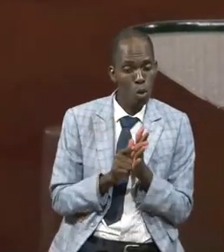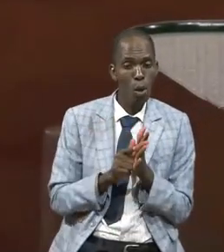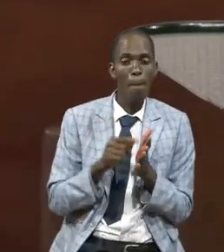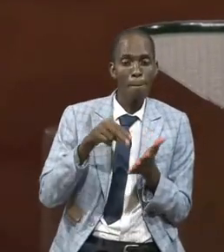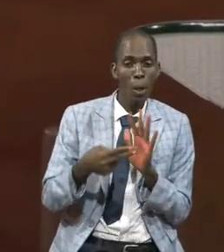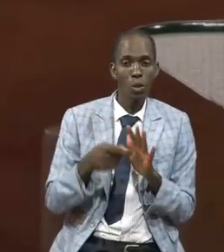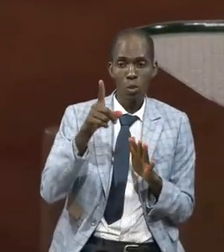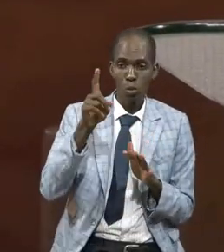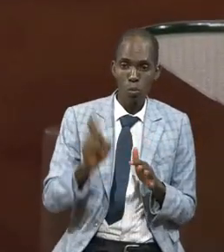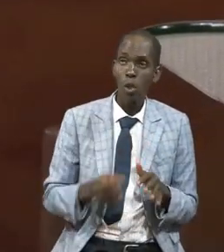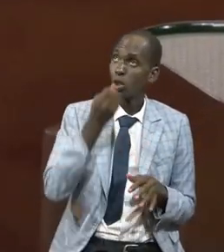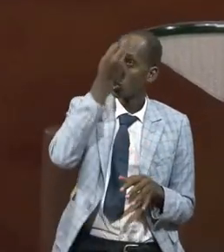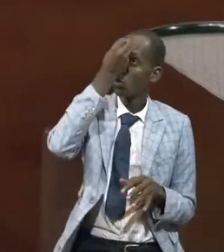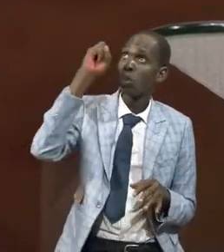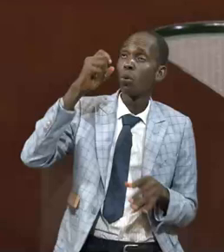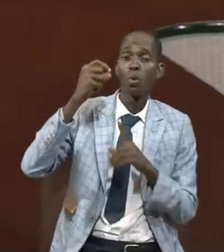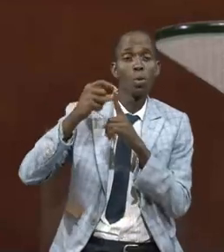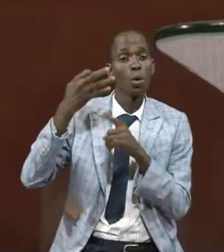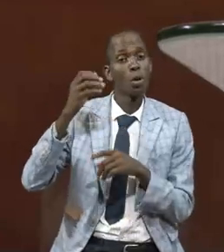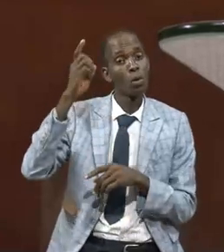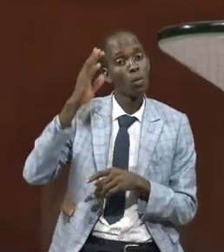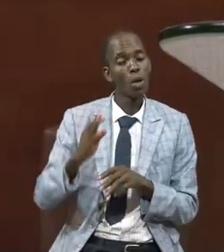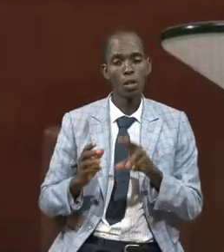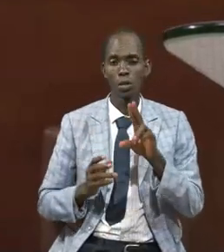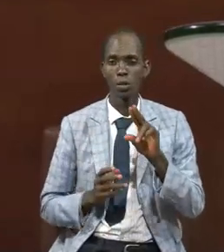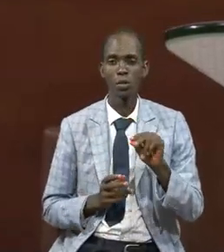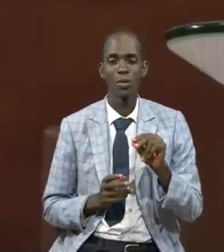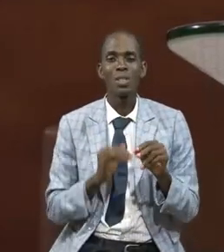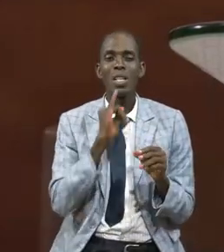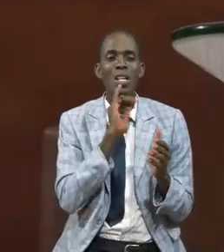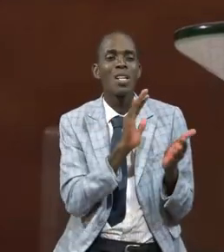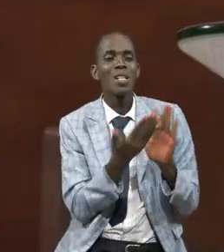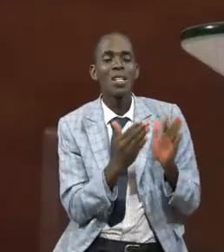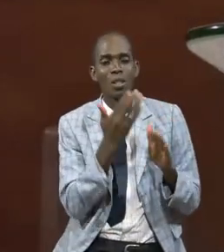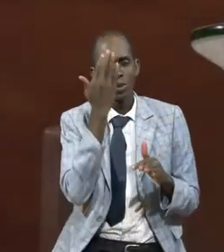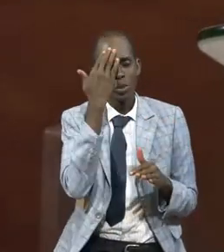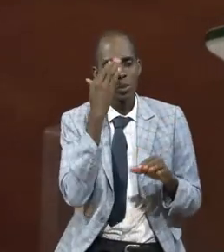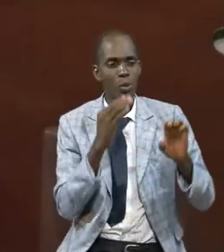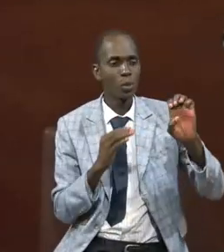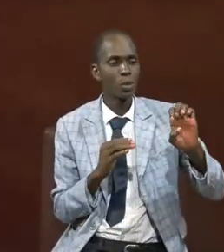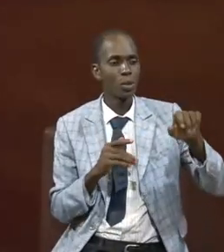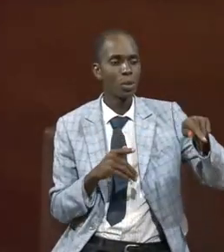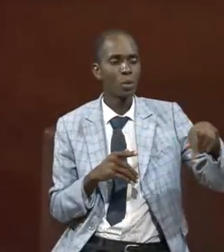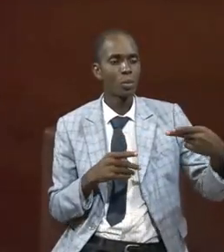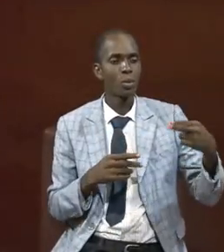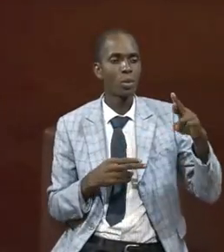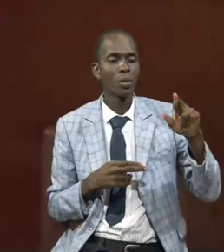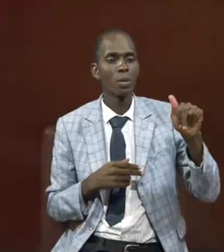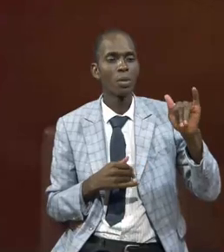allons désobéir à la parole de Dieu. C'est comme Éphraïm est